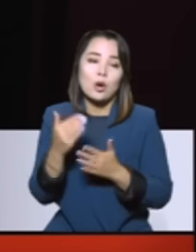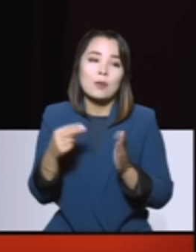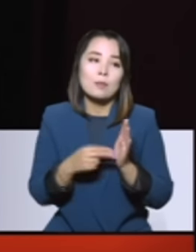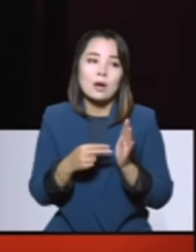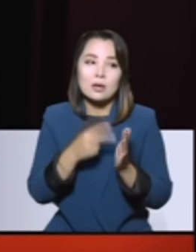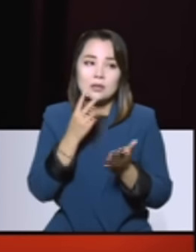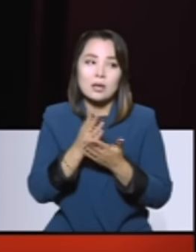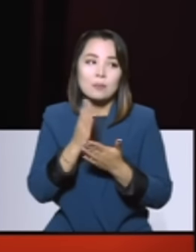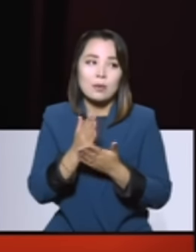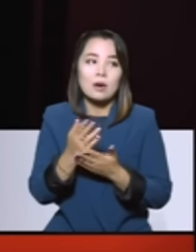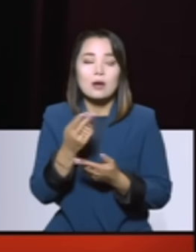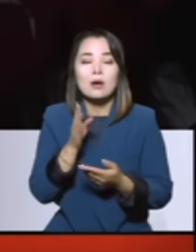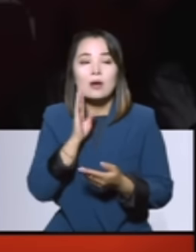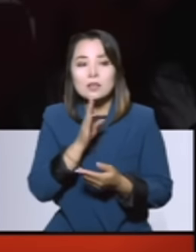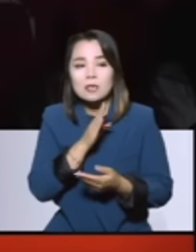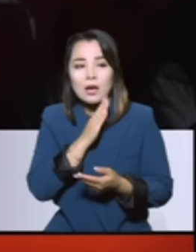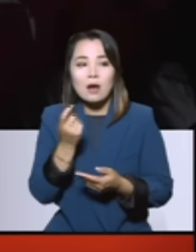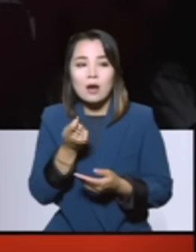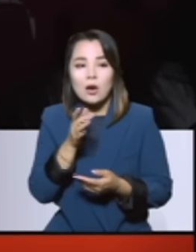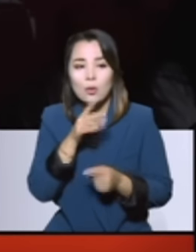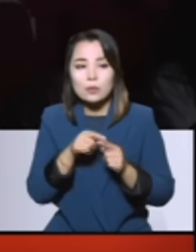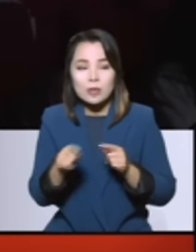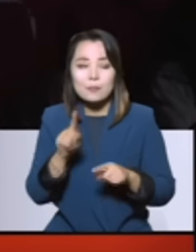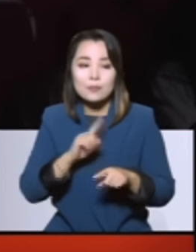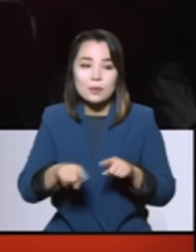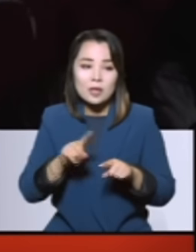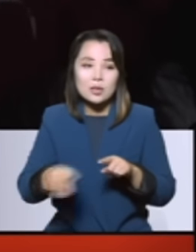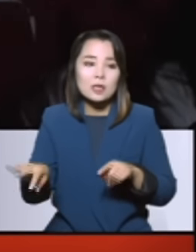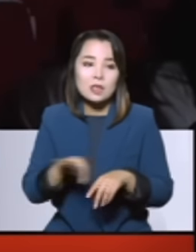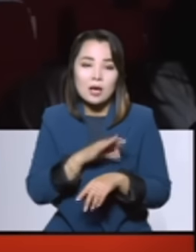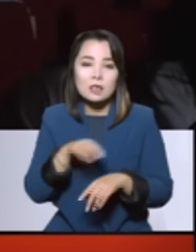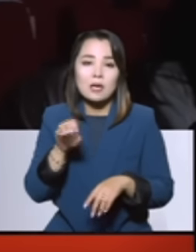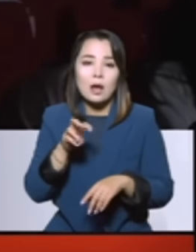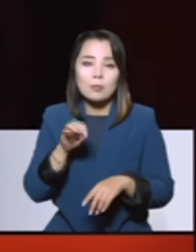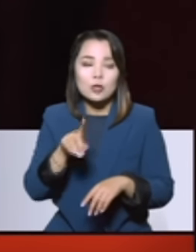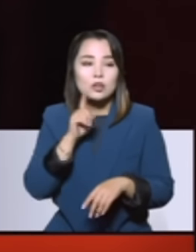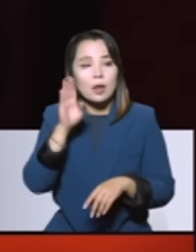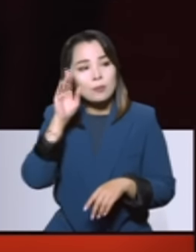берді. Картинада анасы аз уақытта үйлендіргісі келетін Даймир атты